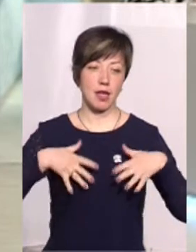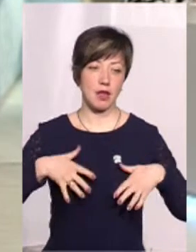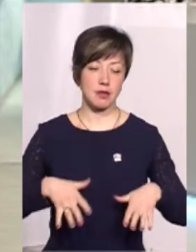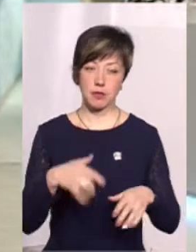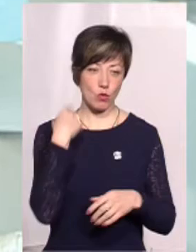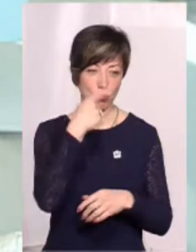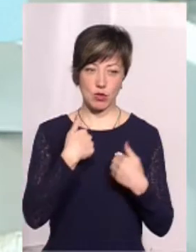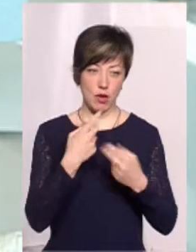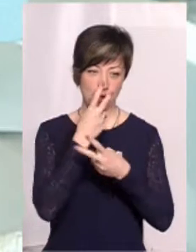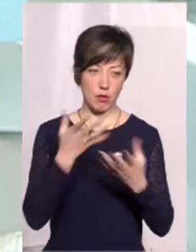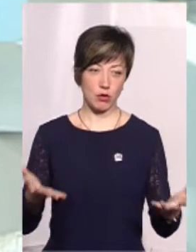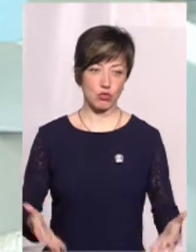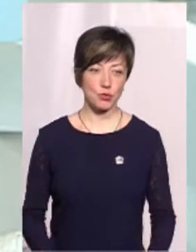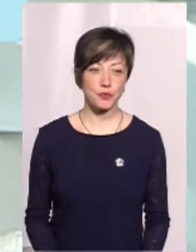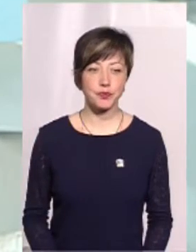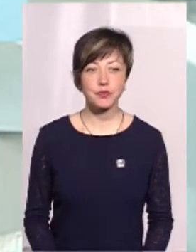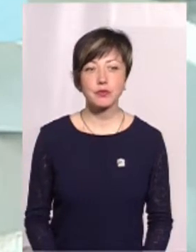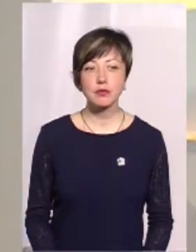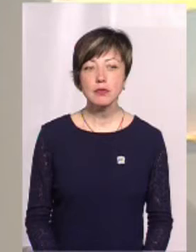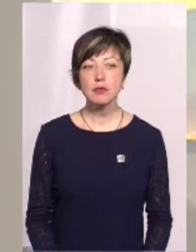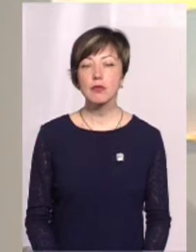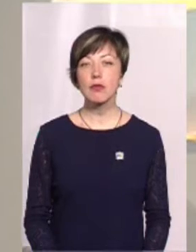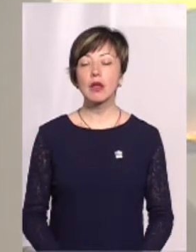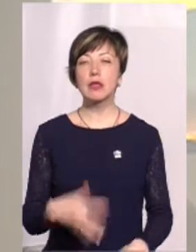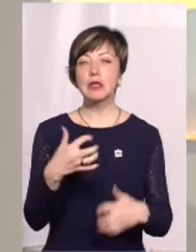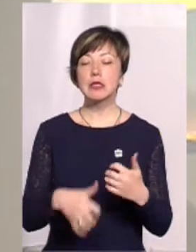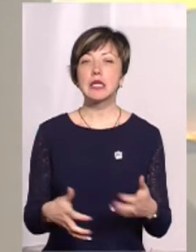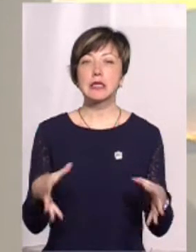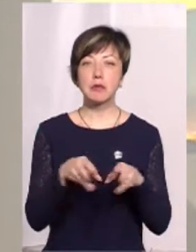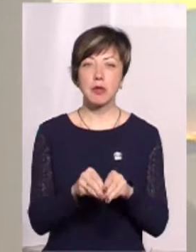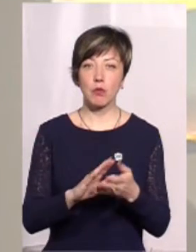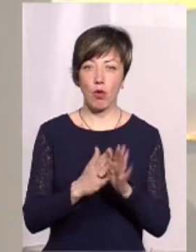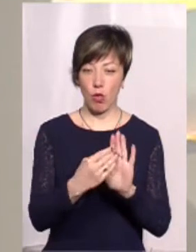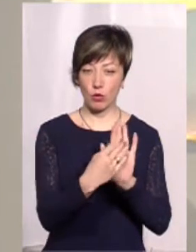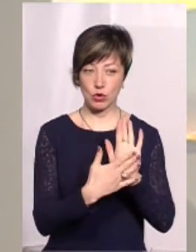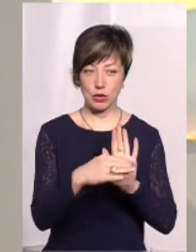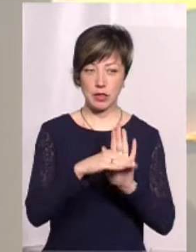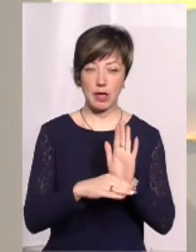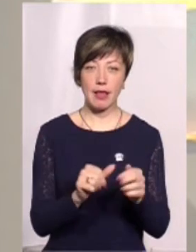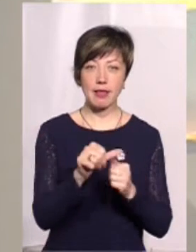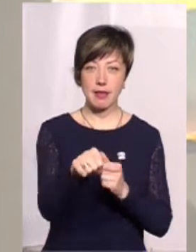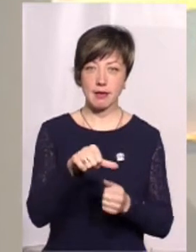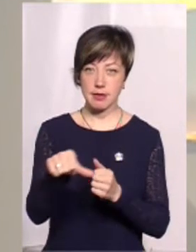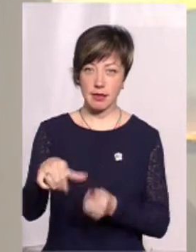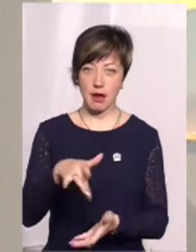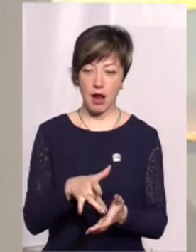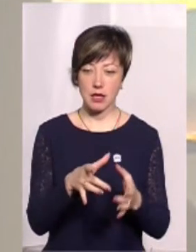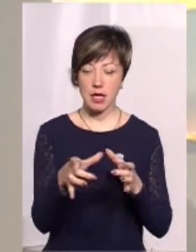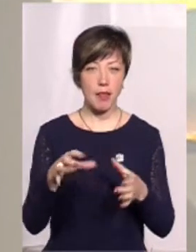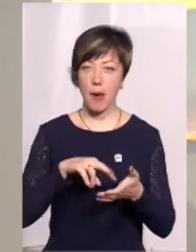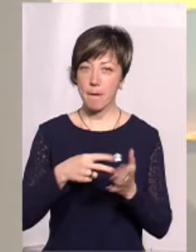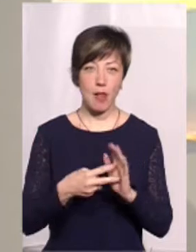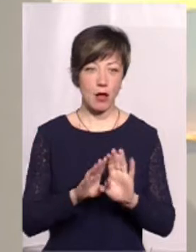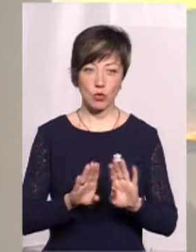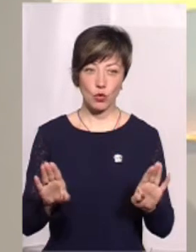Криму особисто я не бачу. От серед спільних положень я вже згадала децентралізацію. Не